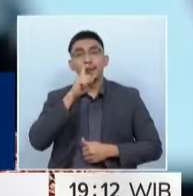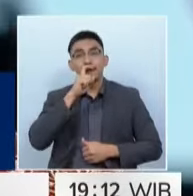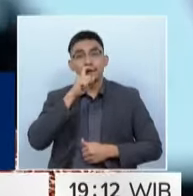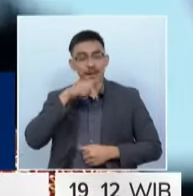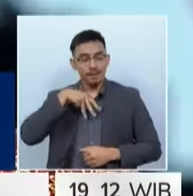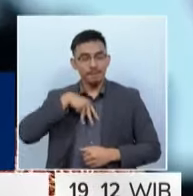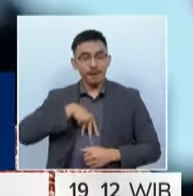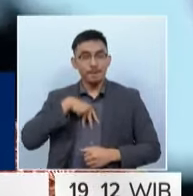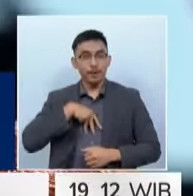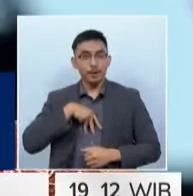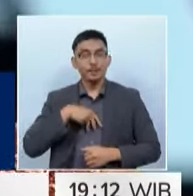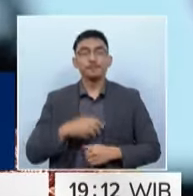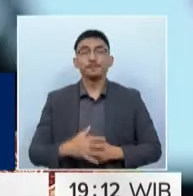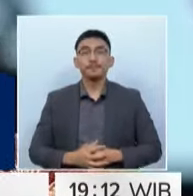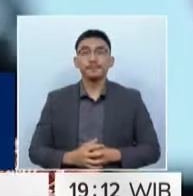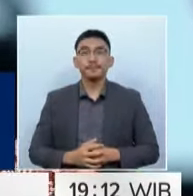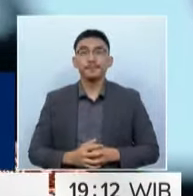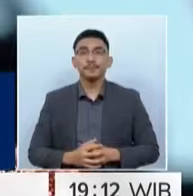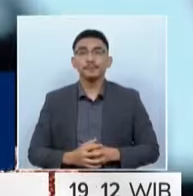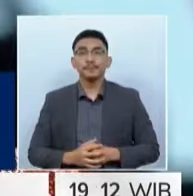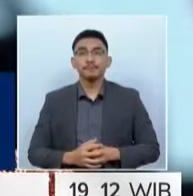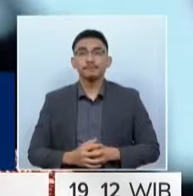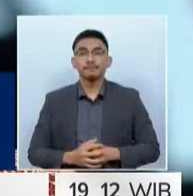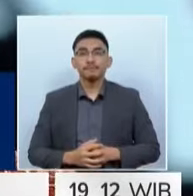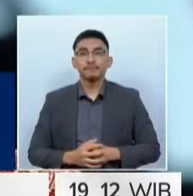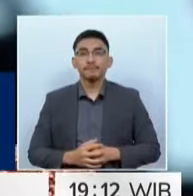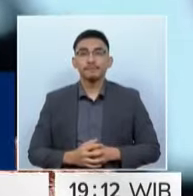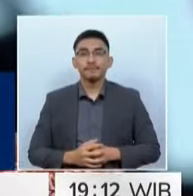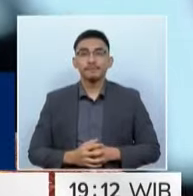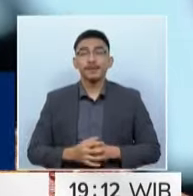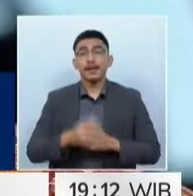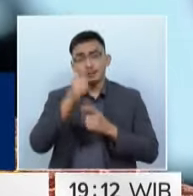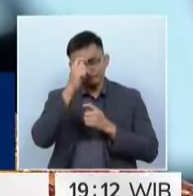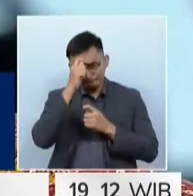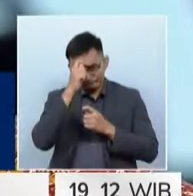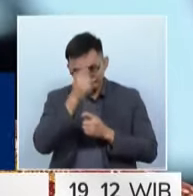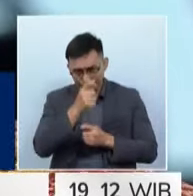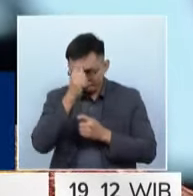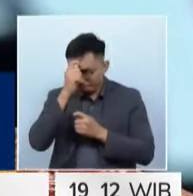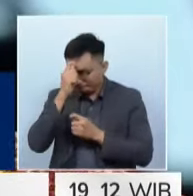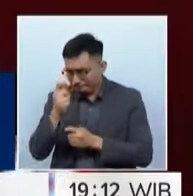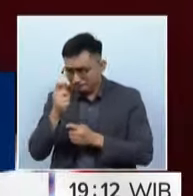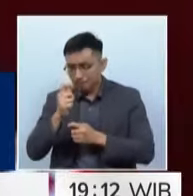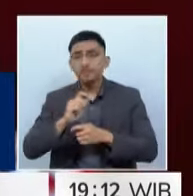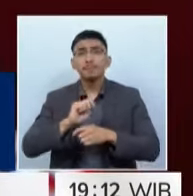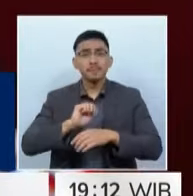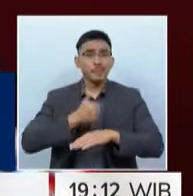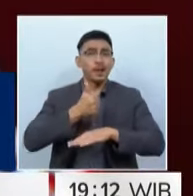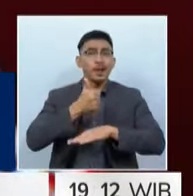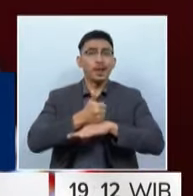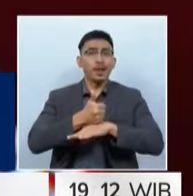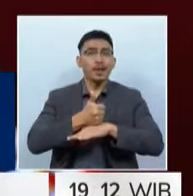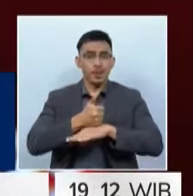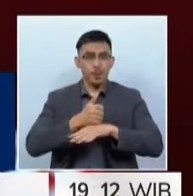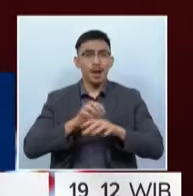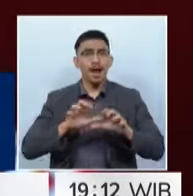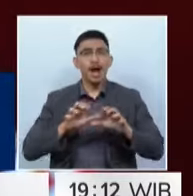Mahfud MD yang kami hormati ketua dan para anggota